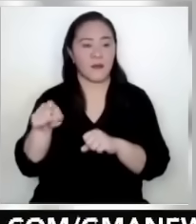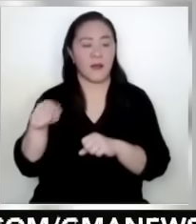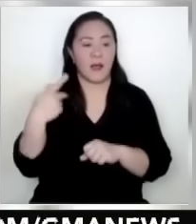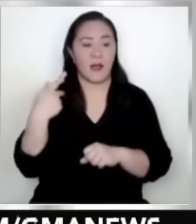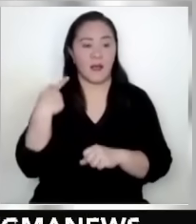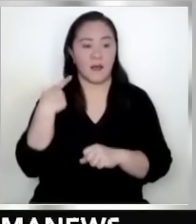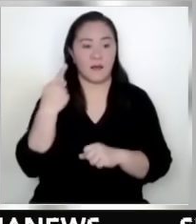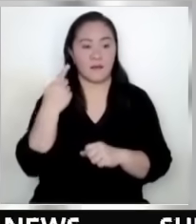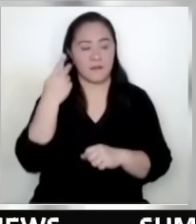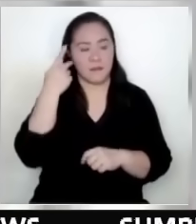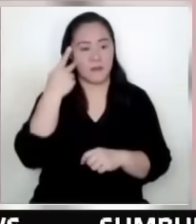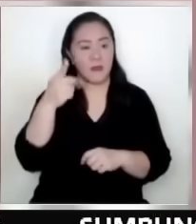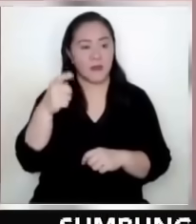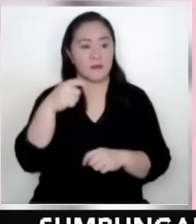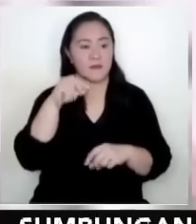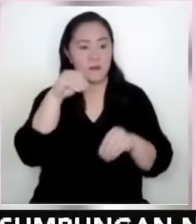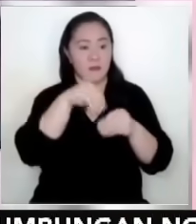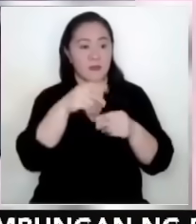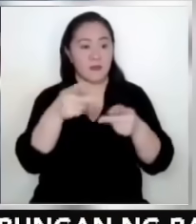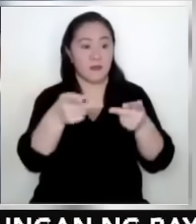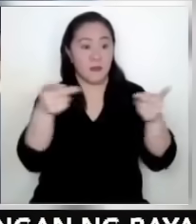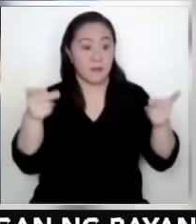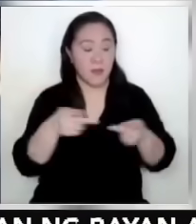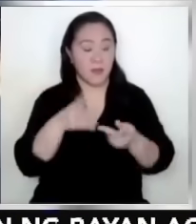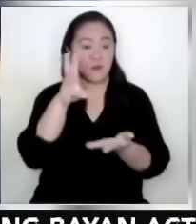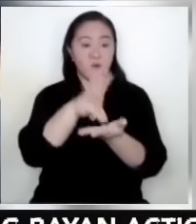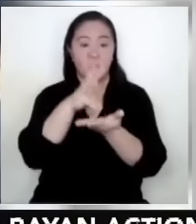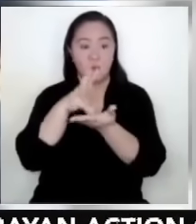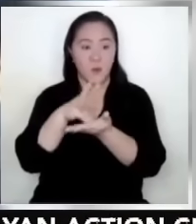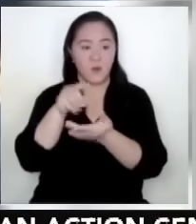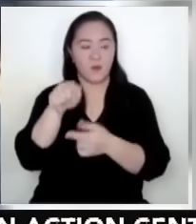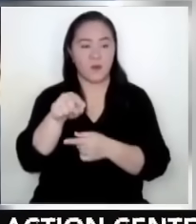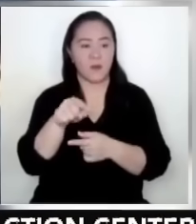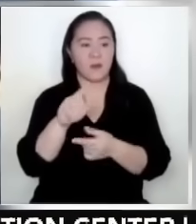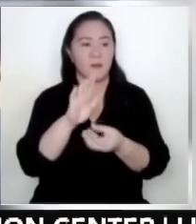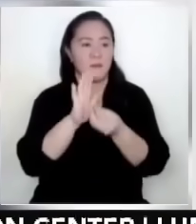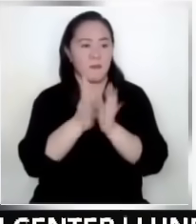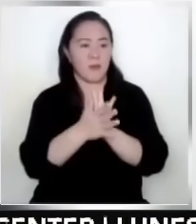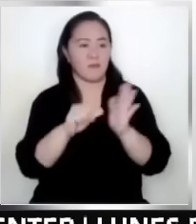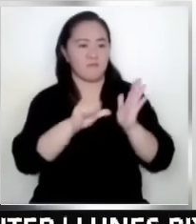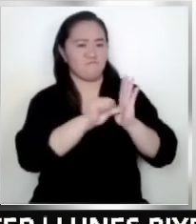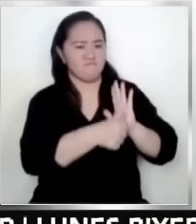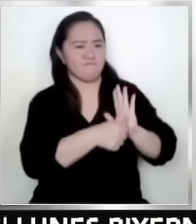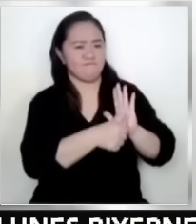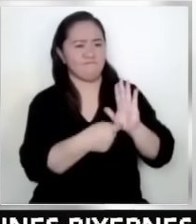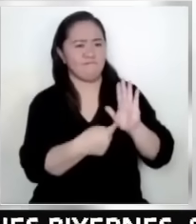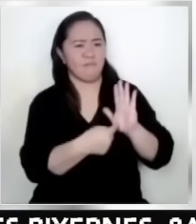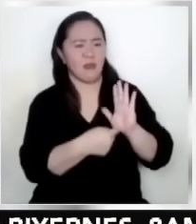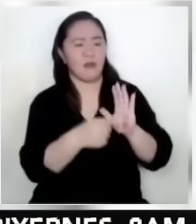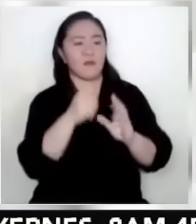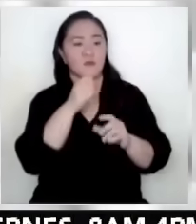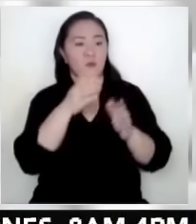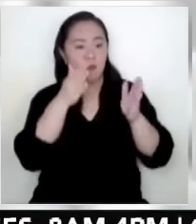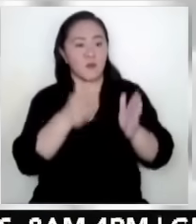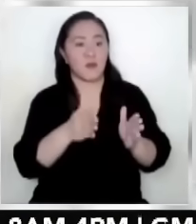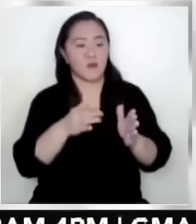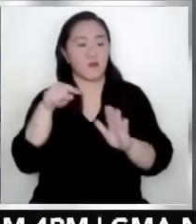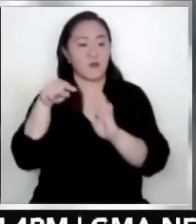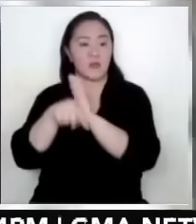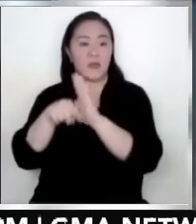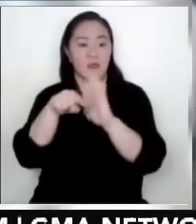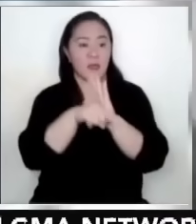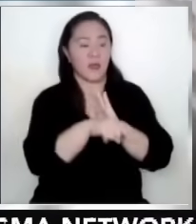crime scene ayon sa ballistic exam. Idiniim pa siya ng mga testigo bilang gunman sa pagpatay ng dalawang lalaki at pagkasugat ng isang